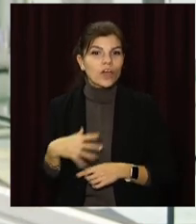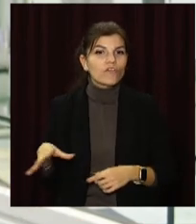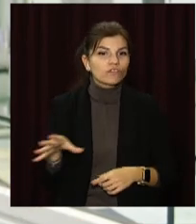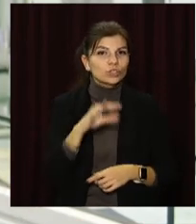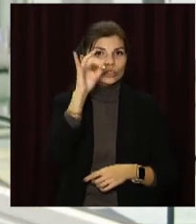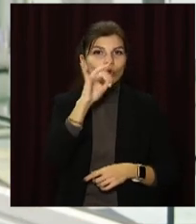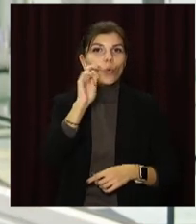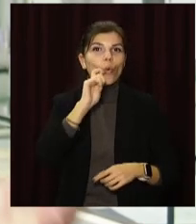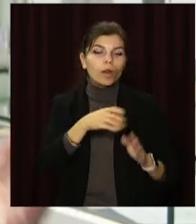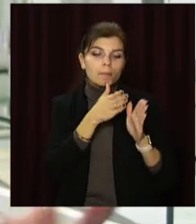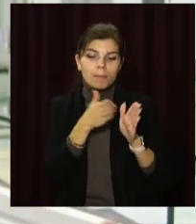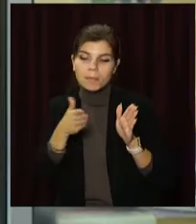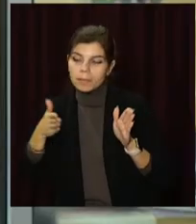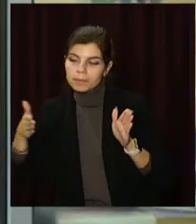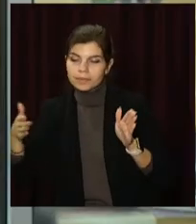историю Украины.